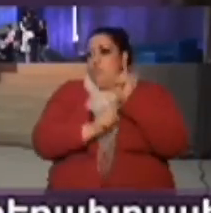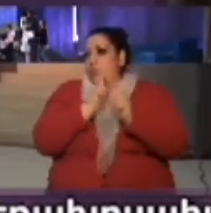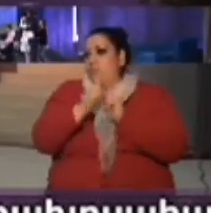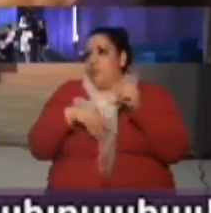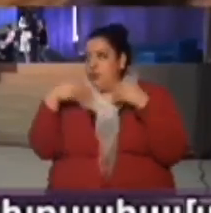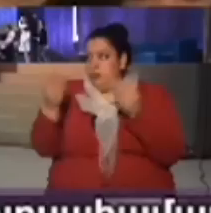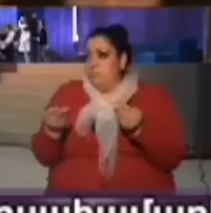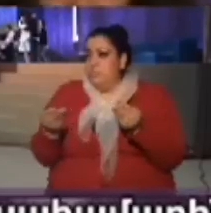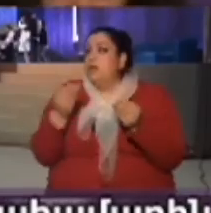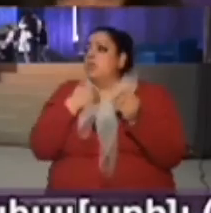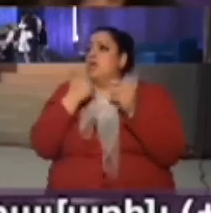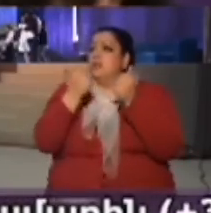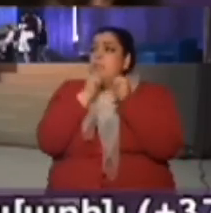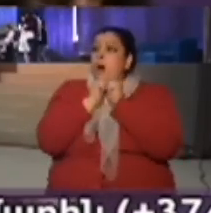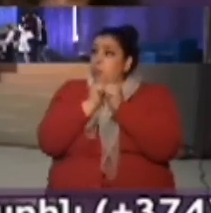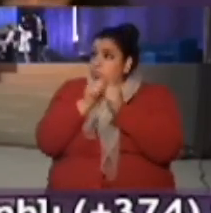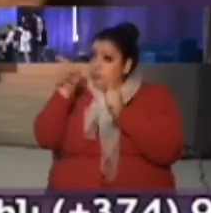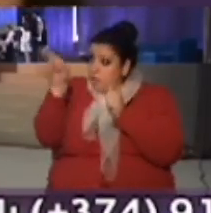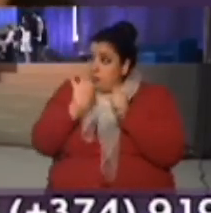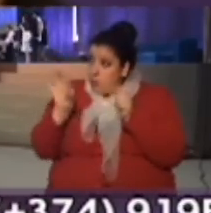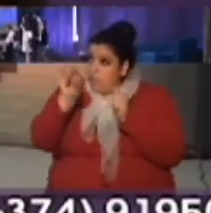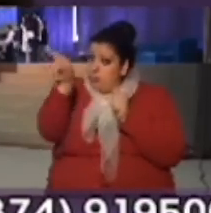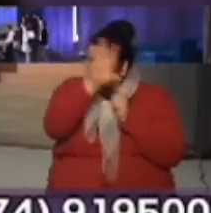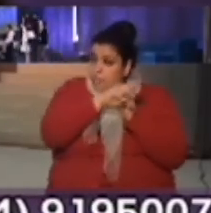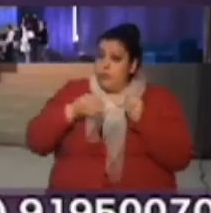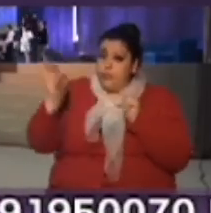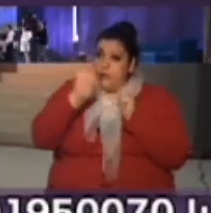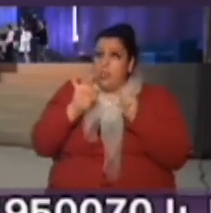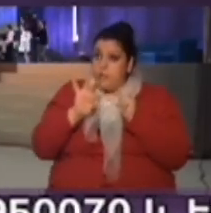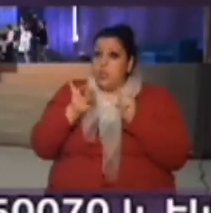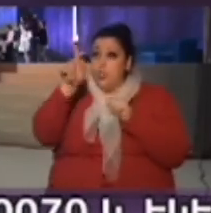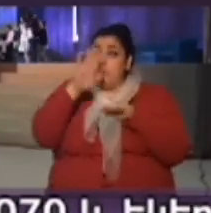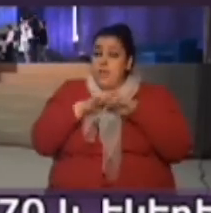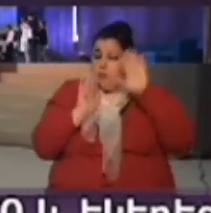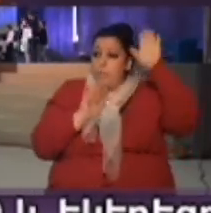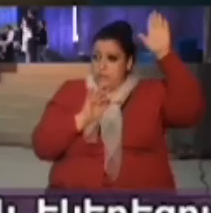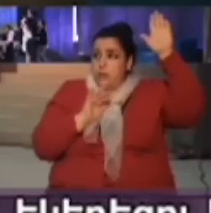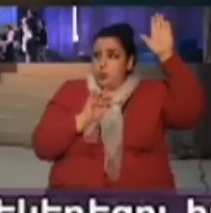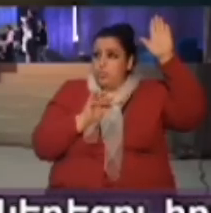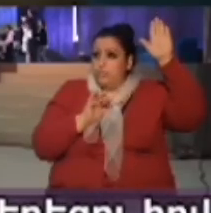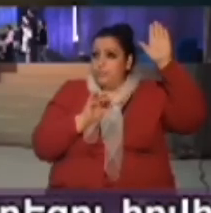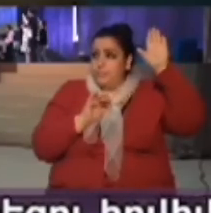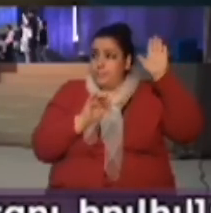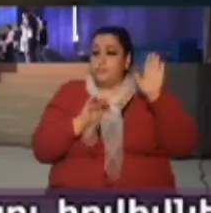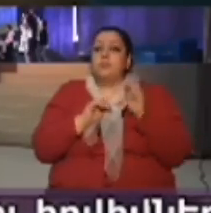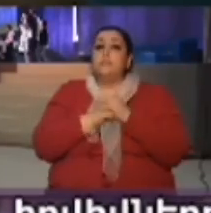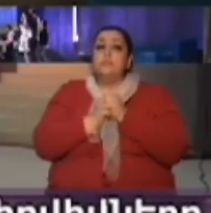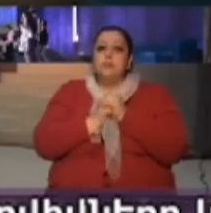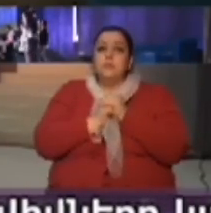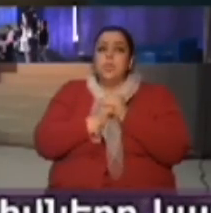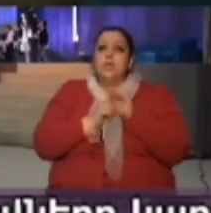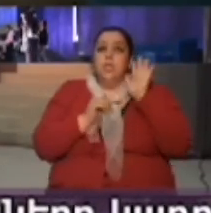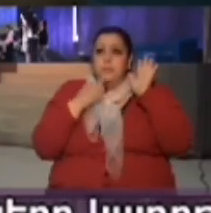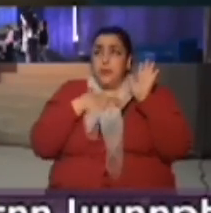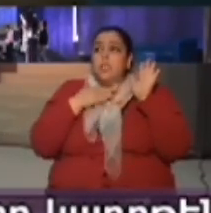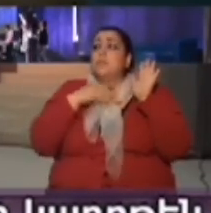Տեր, մենք աղոտք ենք բարձրացնում հիմա, բարձրացնու ձեռքերը դեպի Աստված խնդրում եմ, բարձրացնու քո